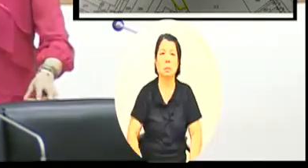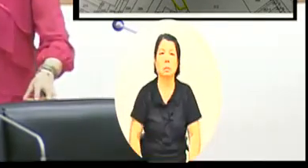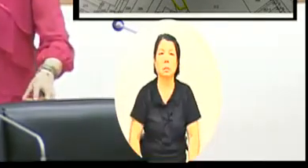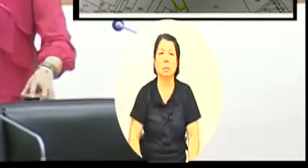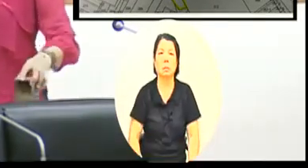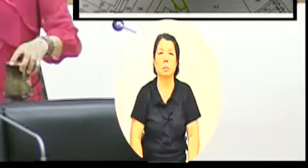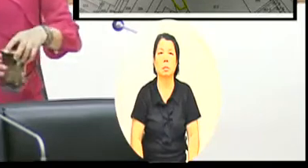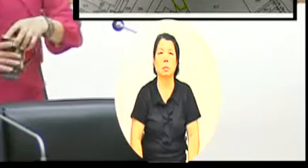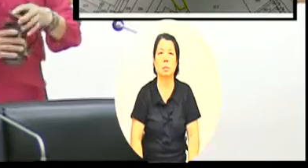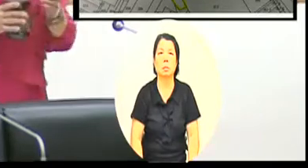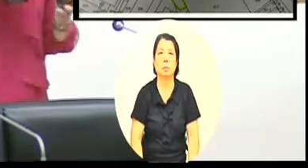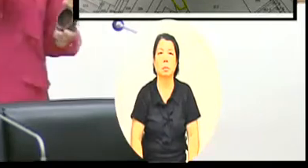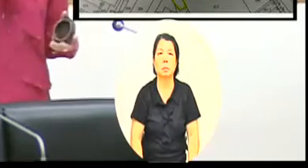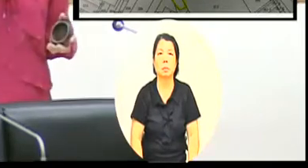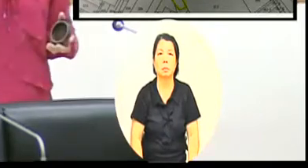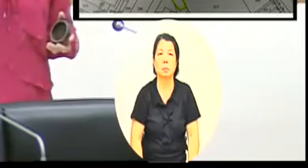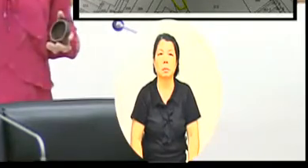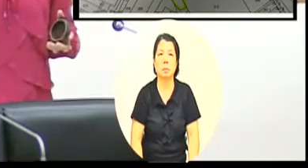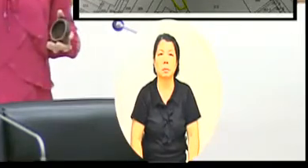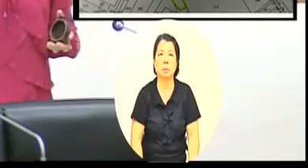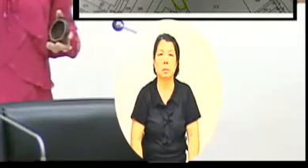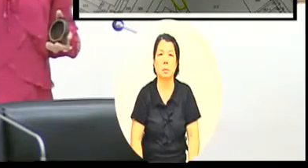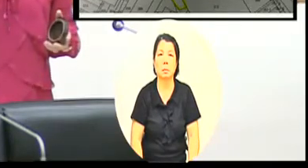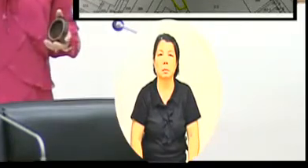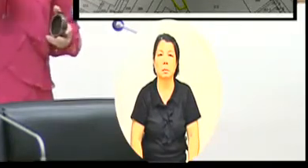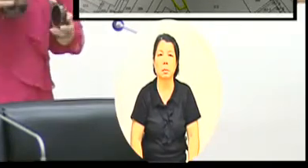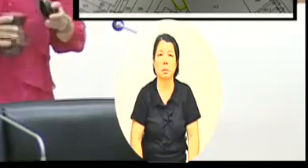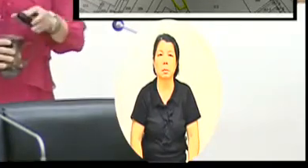再给两分钟， 谢谢。